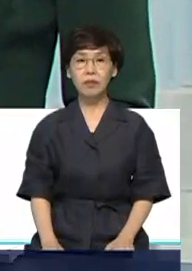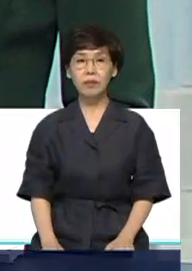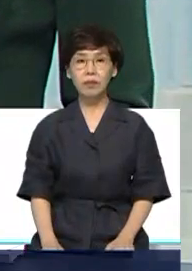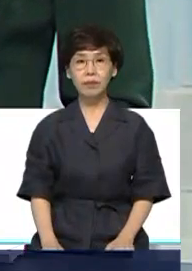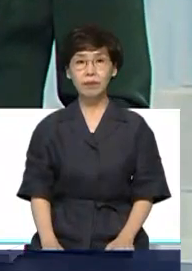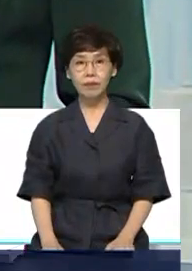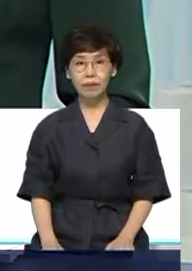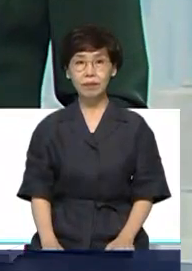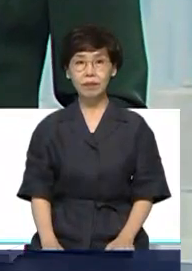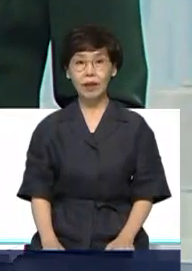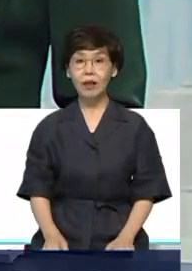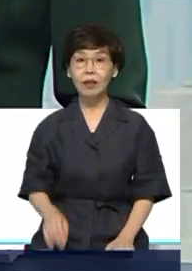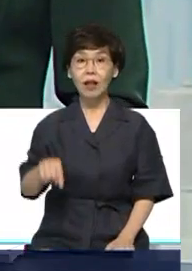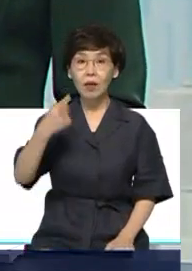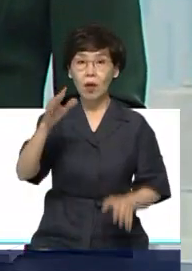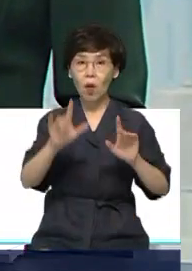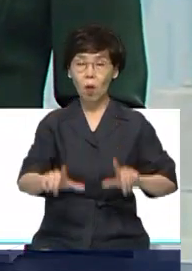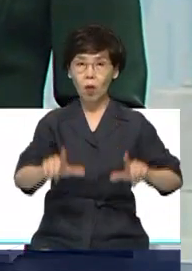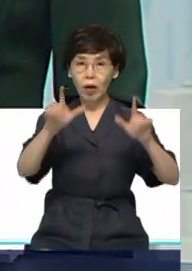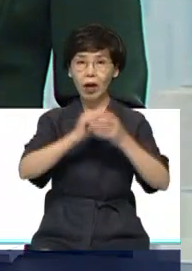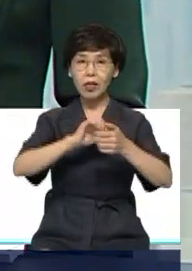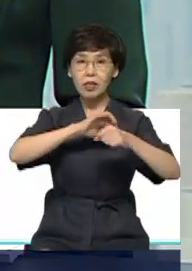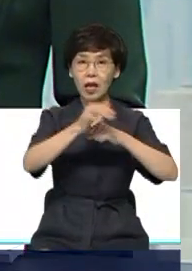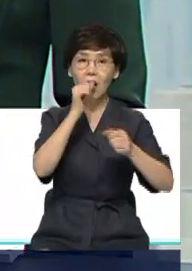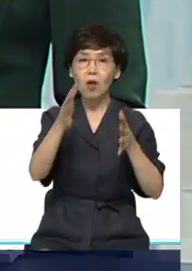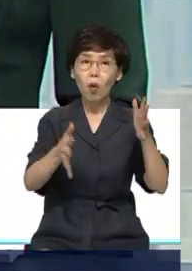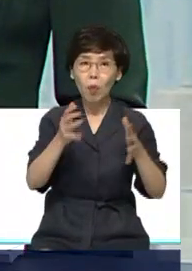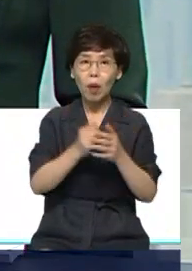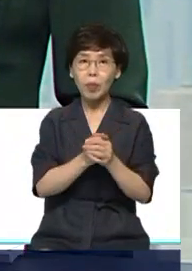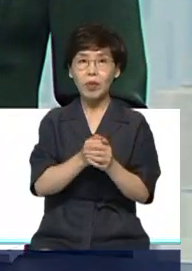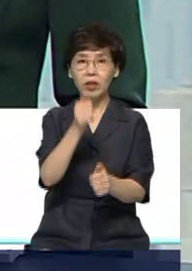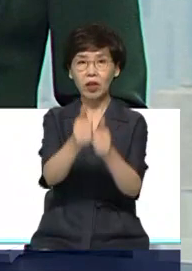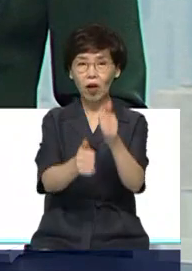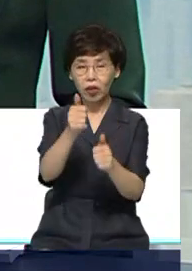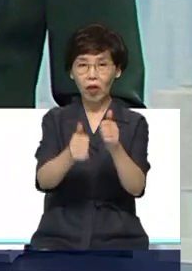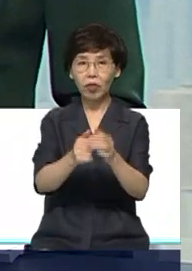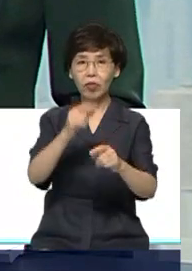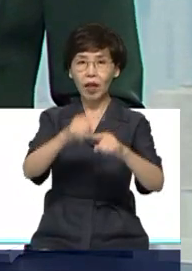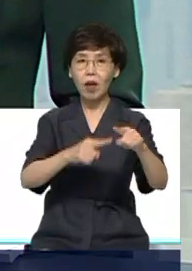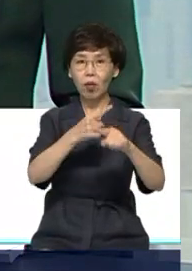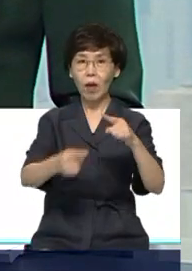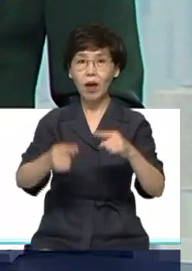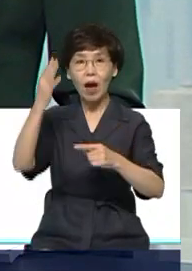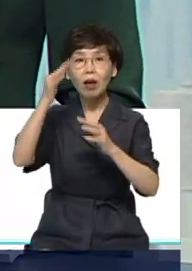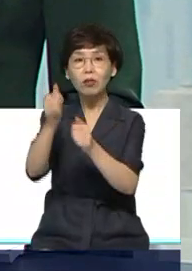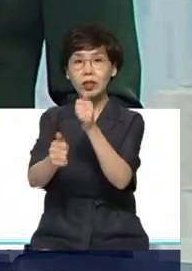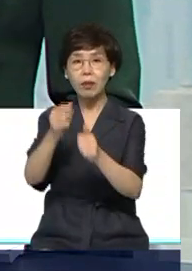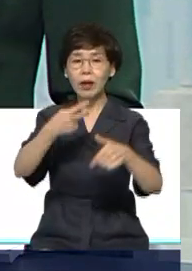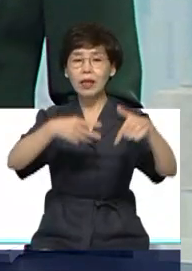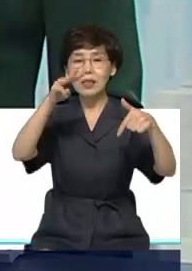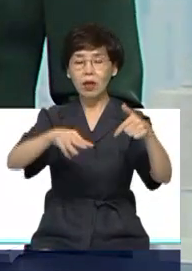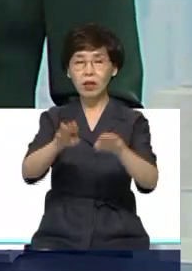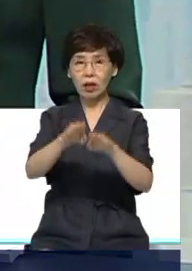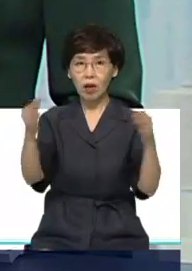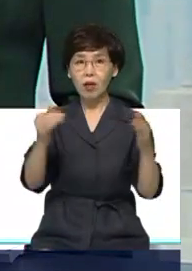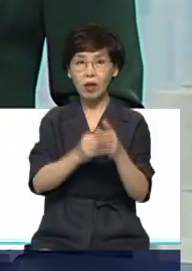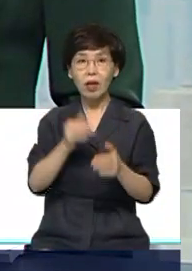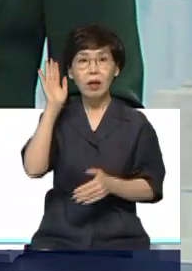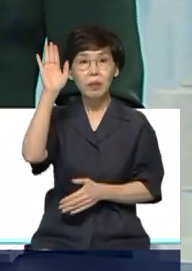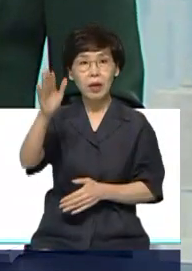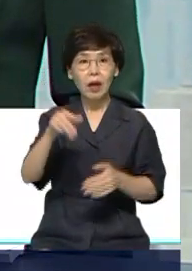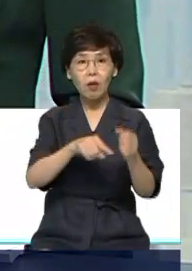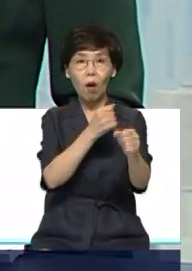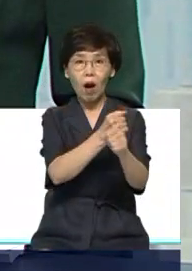이어서 수도권 소식입니다. 네, 올해 월드 로봇 올림피아드 한국 대회가 인천에서 열렸습니다. 미래의 과학 로봇